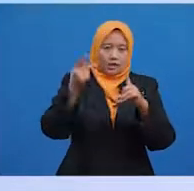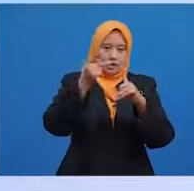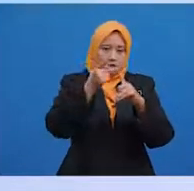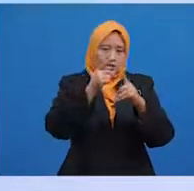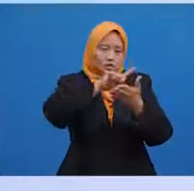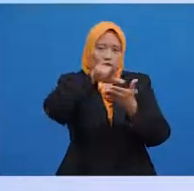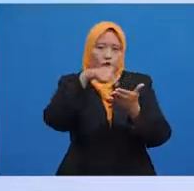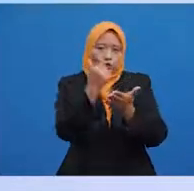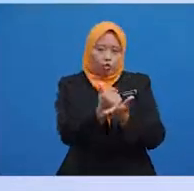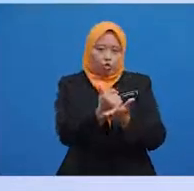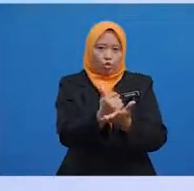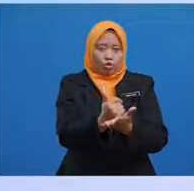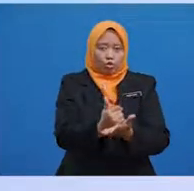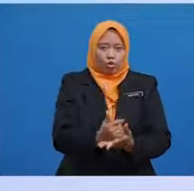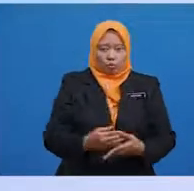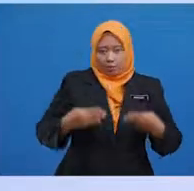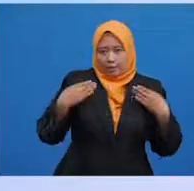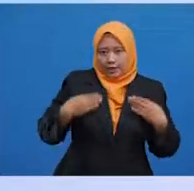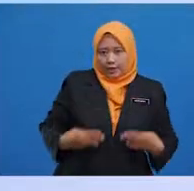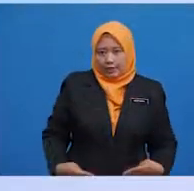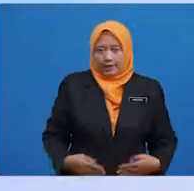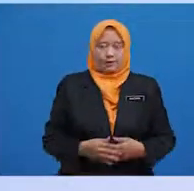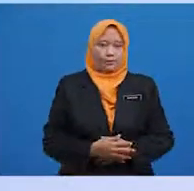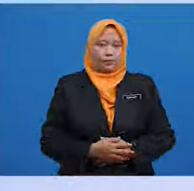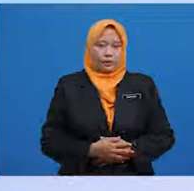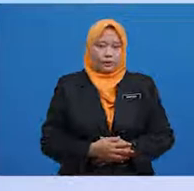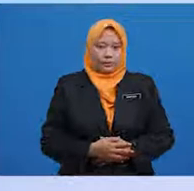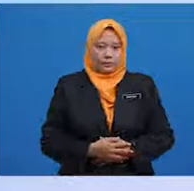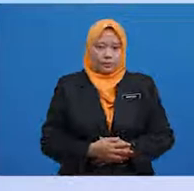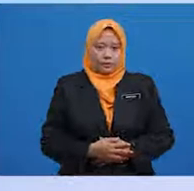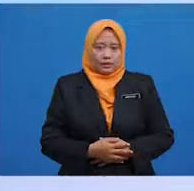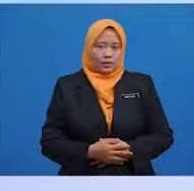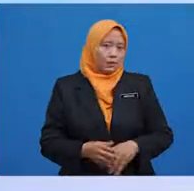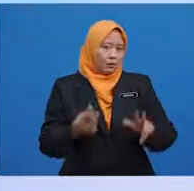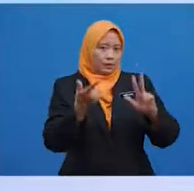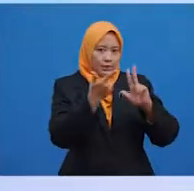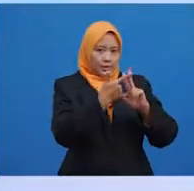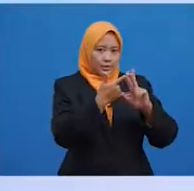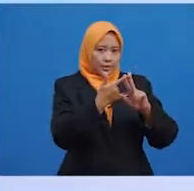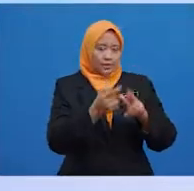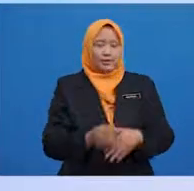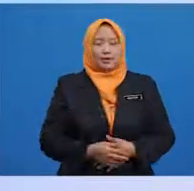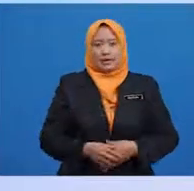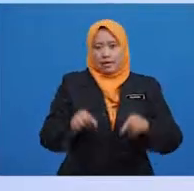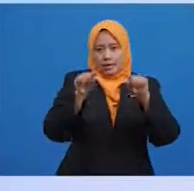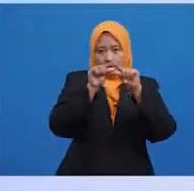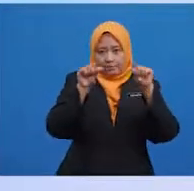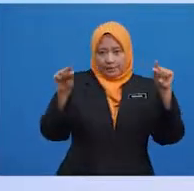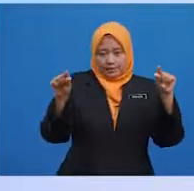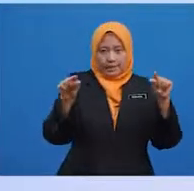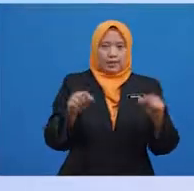Kontraksi otot jantung dikawal oleh saraf periferi. Tiga, dan lapisan yang